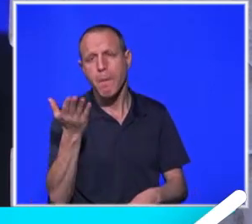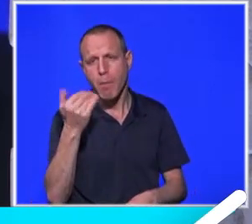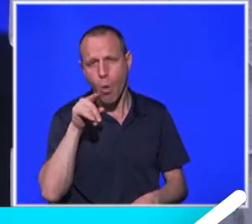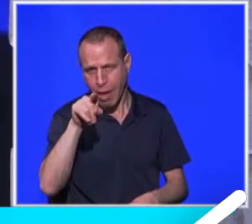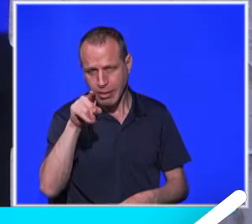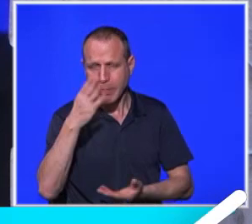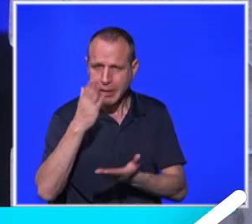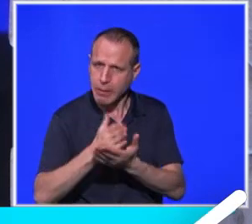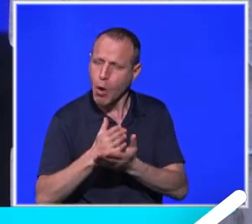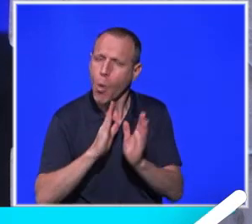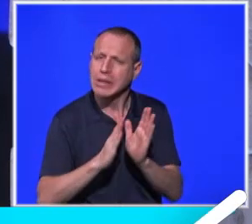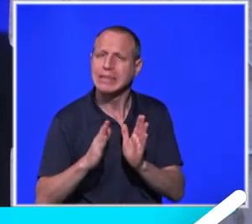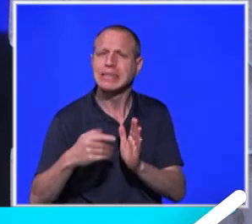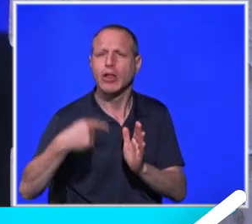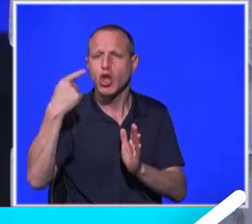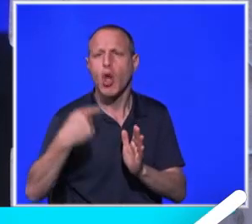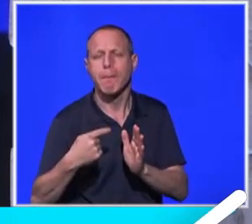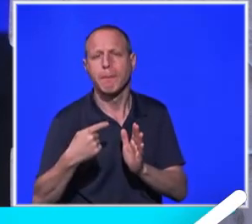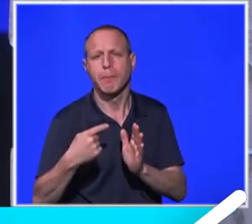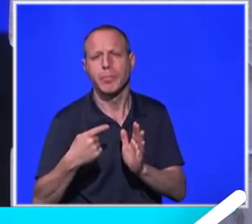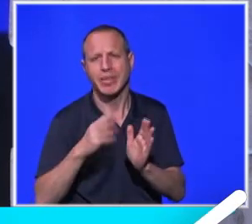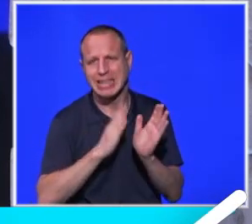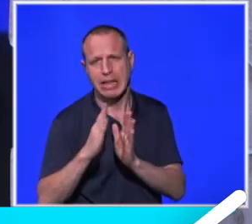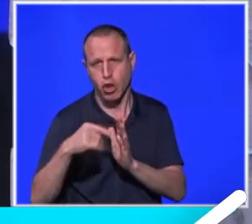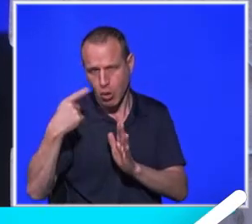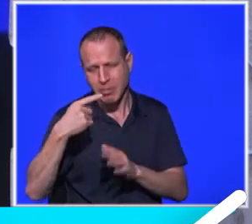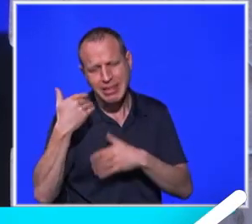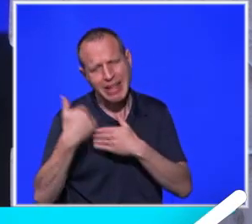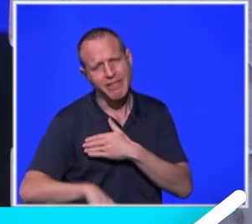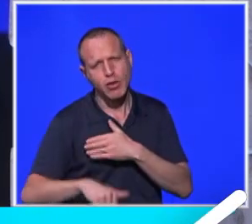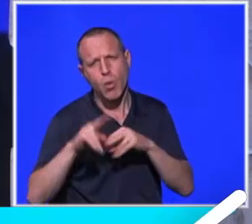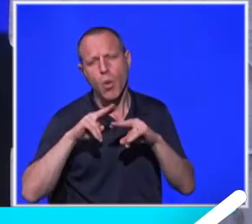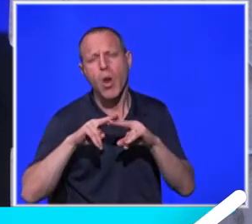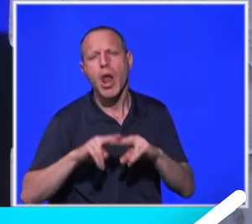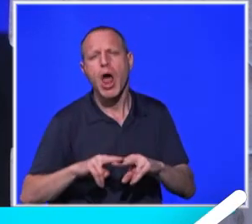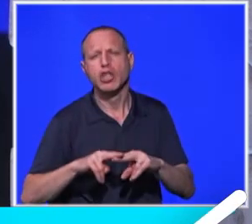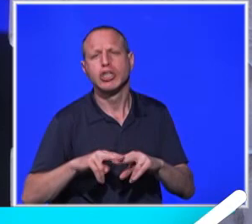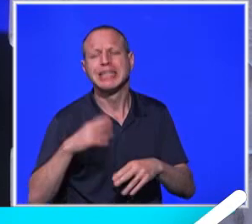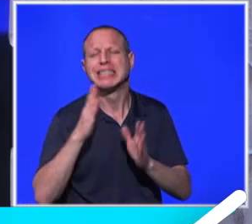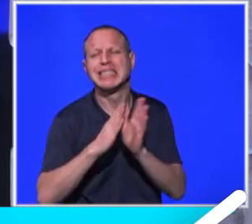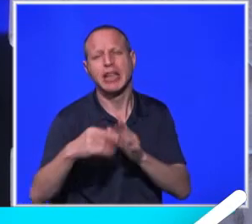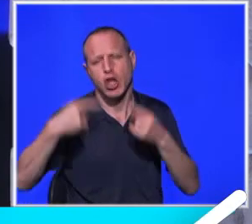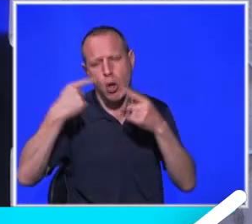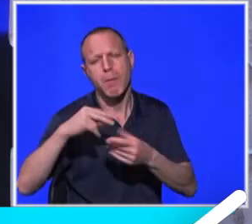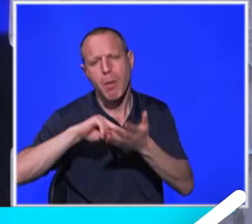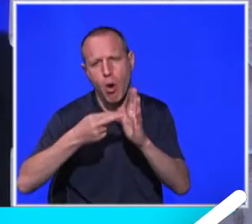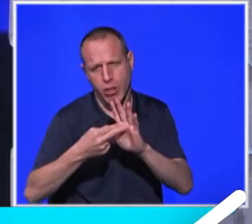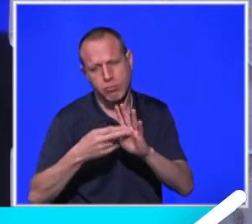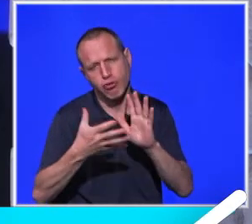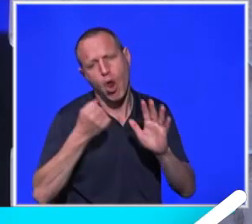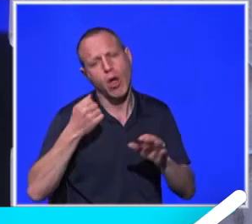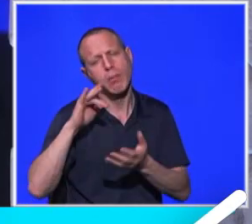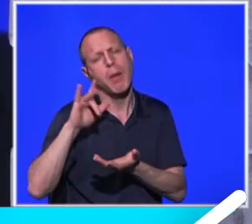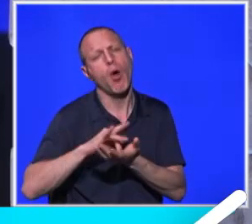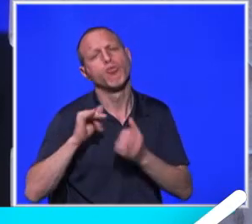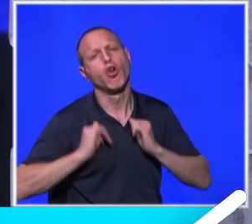אתם תקבעו את סדר היום. כן. תפסיקו להשאיר את סדר היום בידי הפוליטיקאים, שלוקחים אותו למקום שנוח